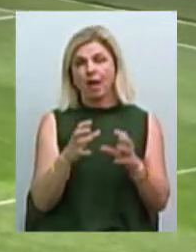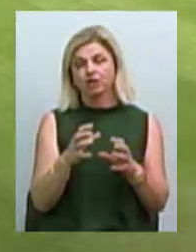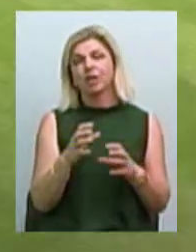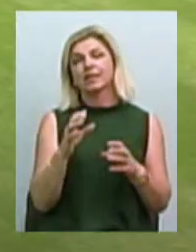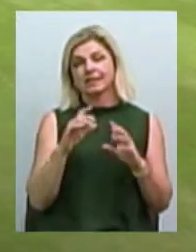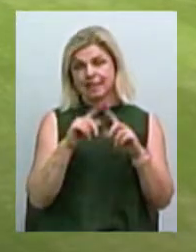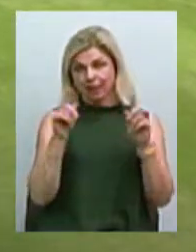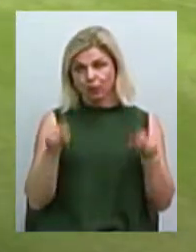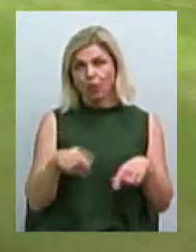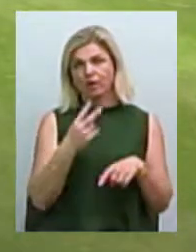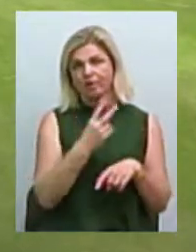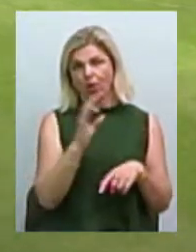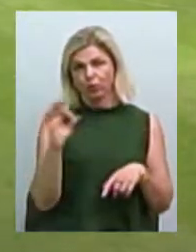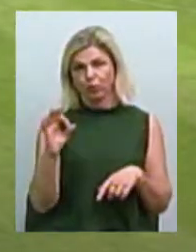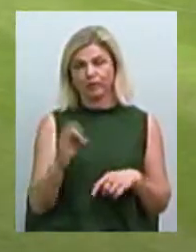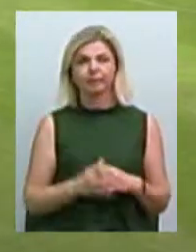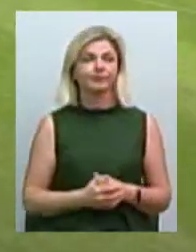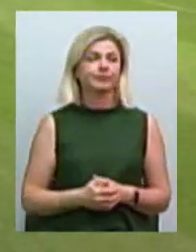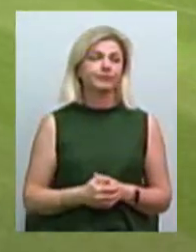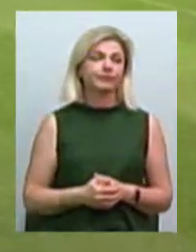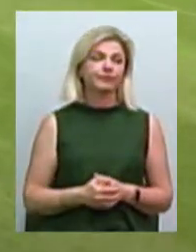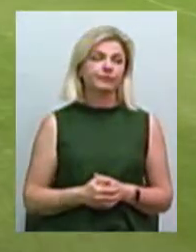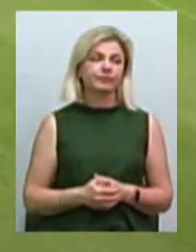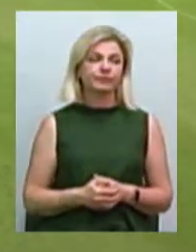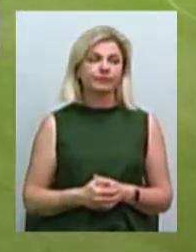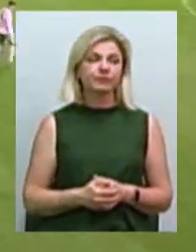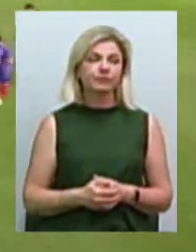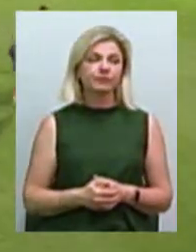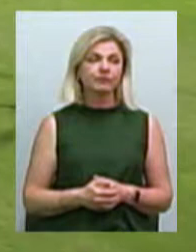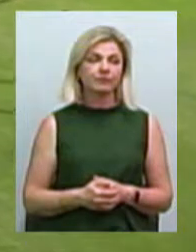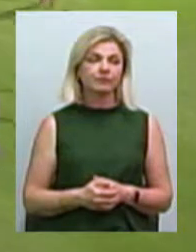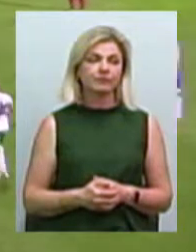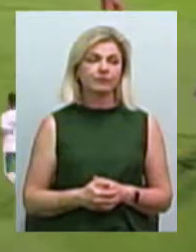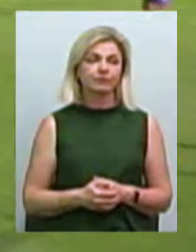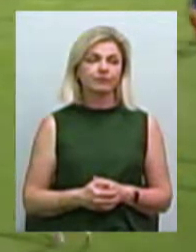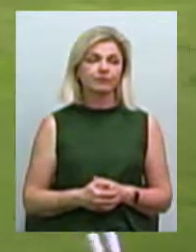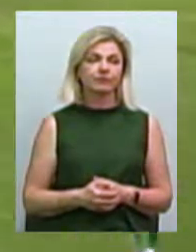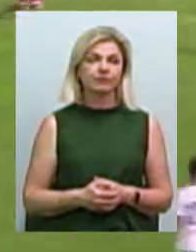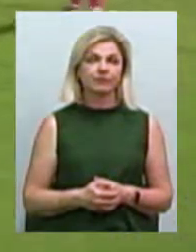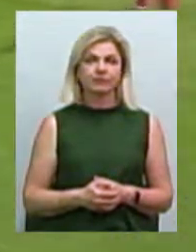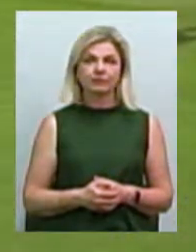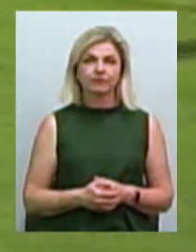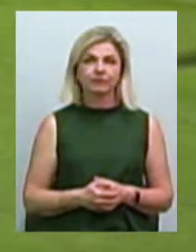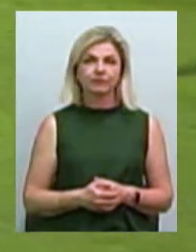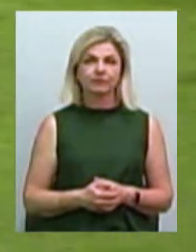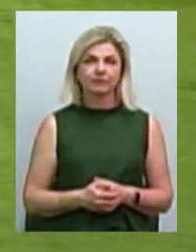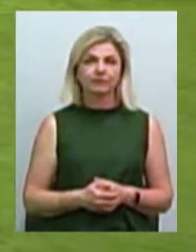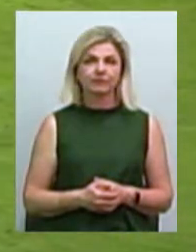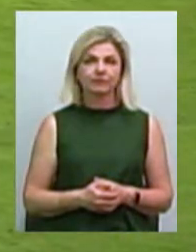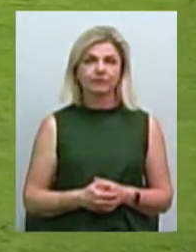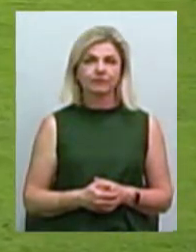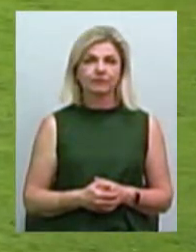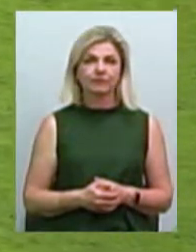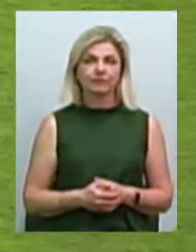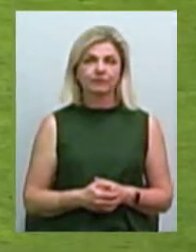2-0. На 83-й хвилині захисник гостей Богдан Кушніренко порушив правила поблизу центру поля і отримав жовту картку, яка стала для